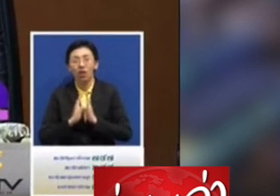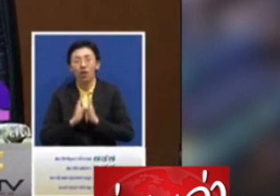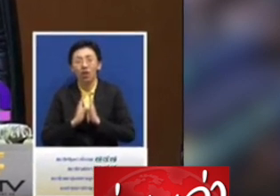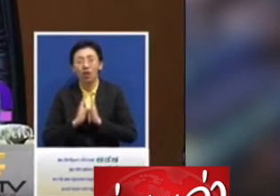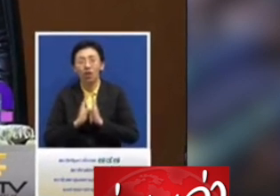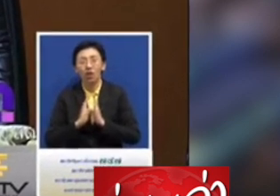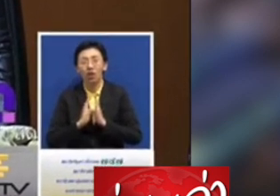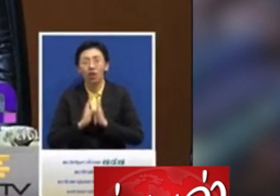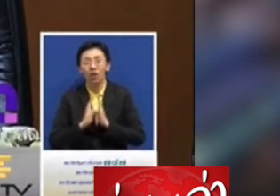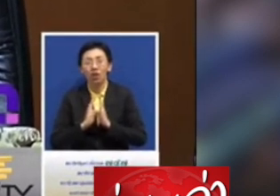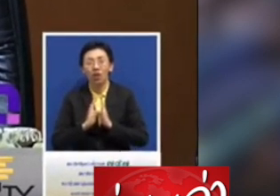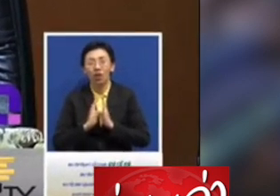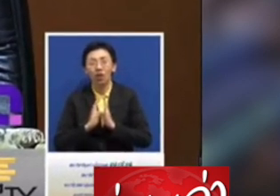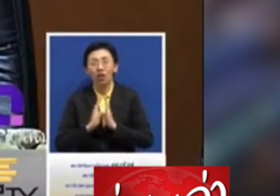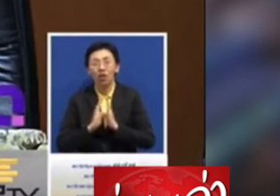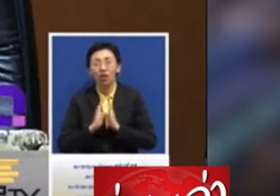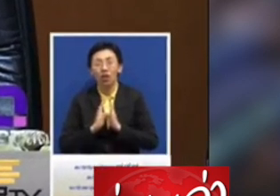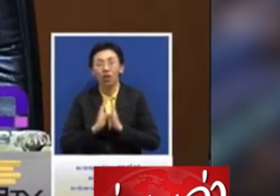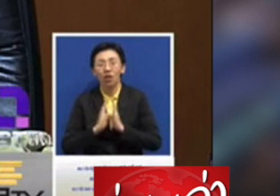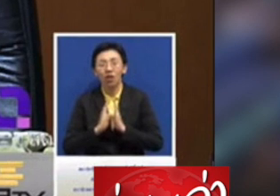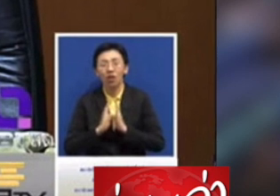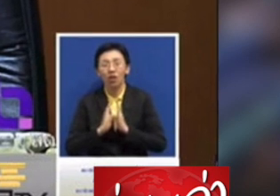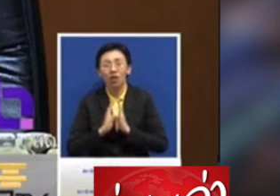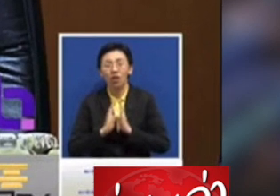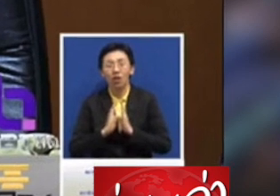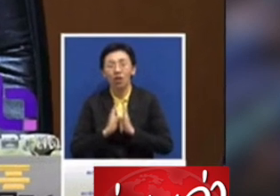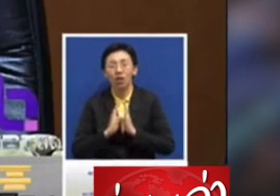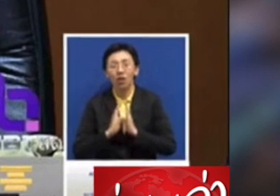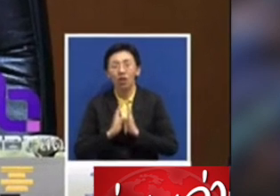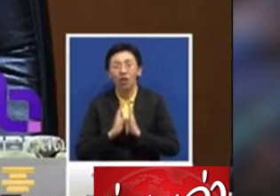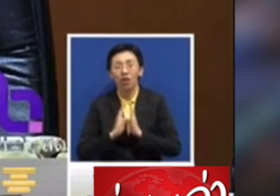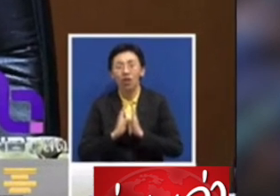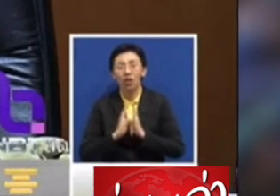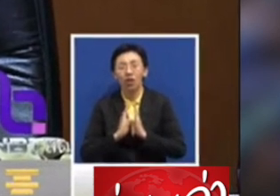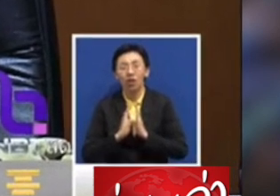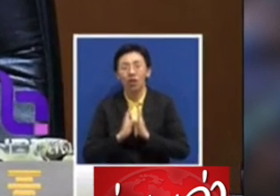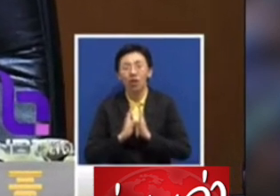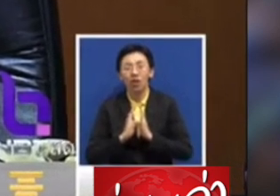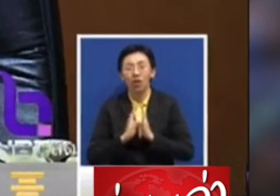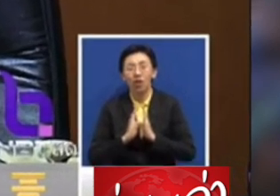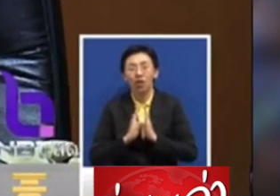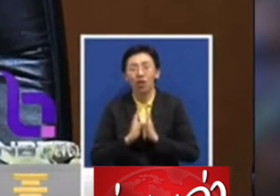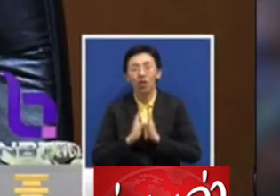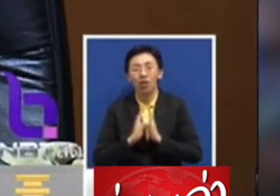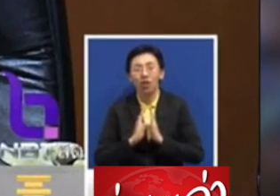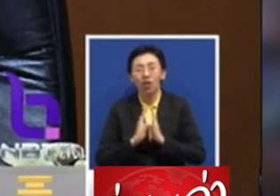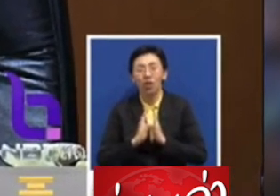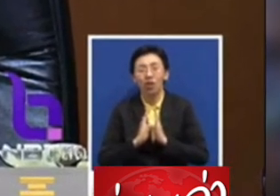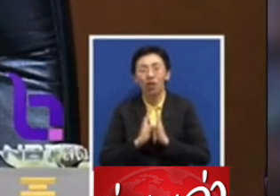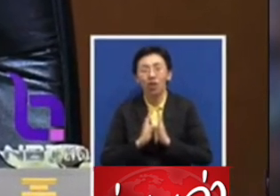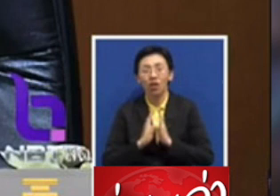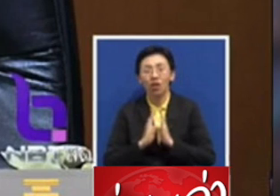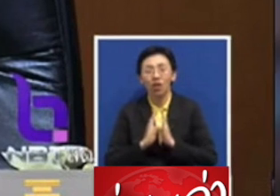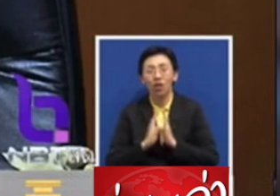ต่างๆที่ฝ่ายค้านอภิปรายกระทั่งช่วงหนึ่งพลเอกประยุทธ์กล่าวว่า2วันนี้เป็นโอกาสแรกที่ได้มาพบกับทุกค